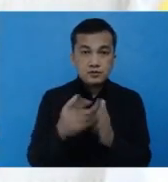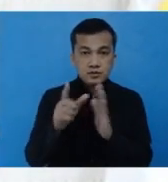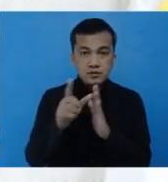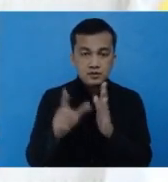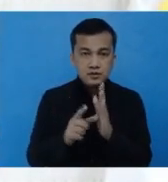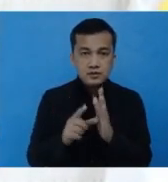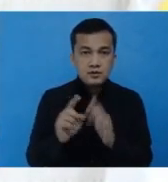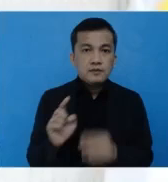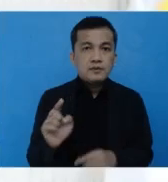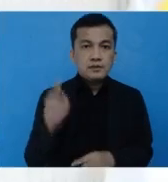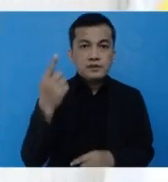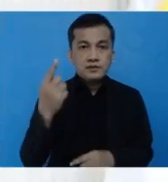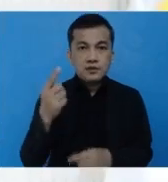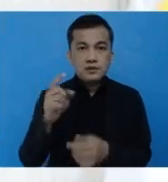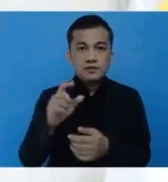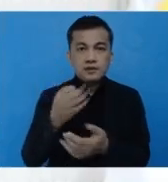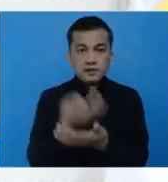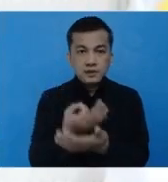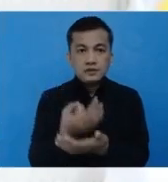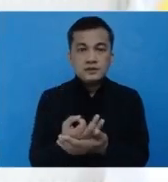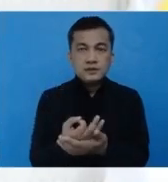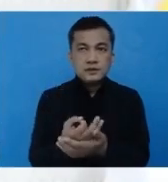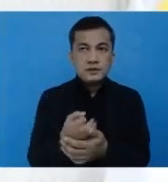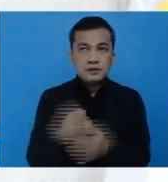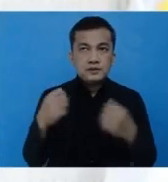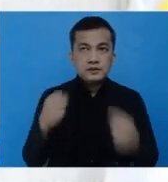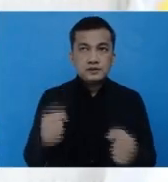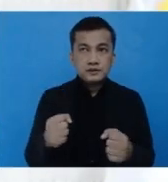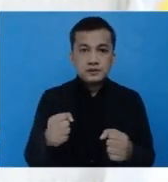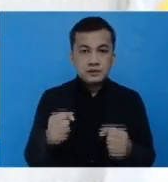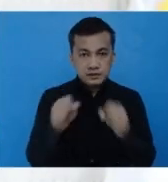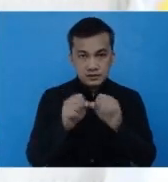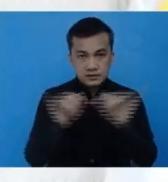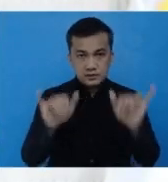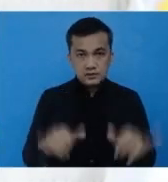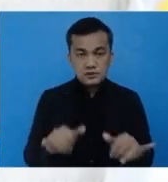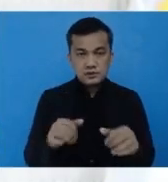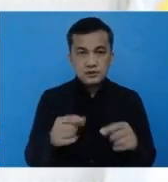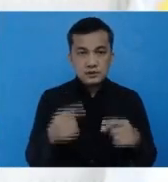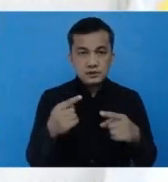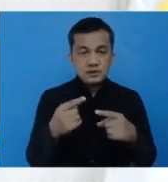ang pondo at pagpapatibay ng mga sistema laban sa pandemya.